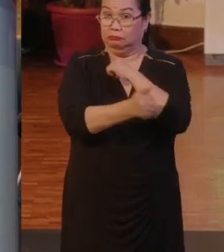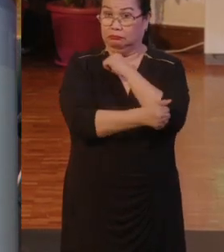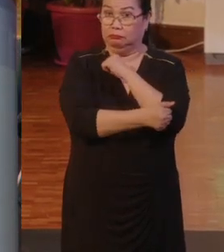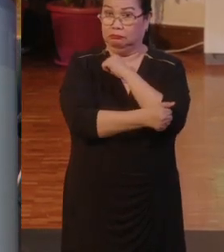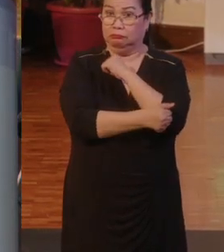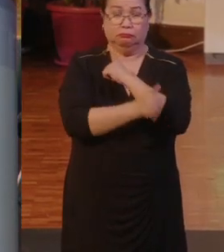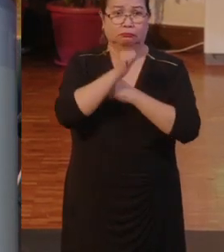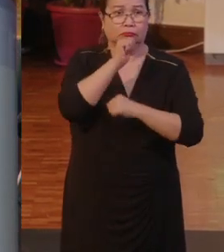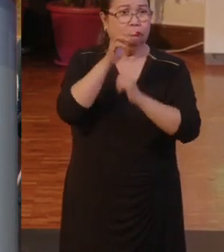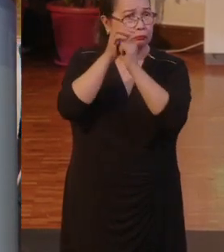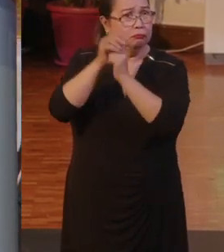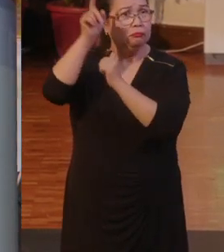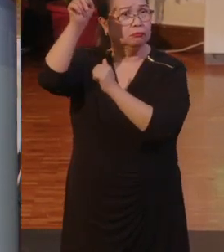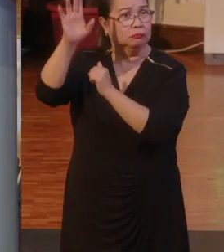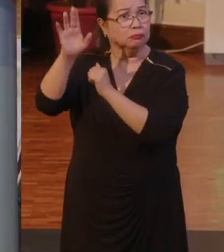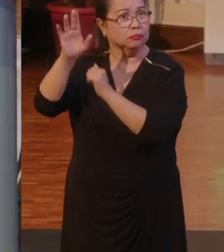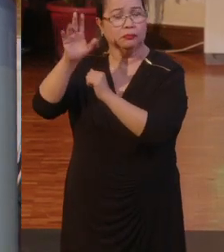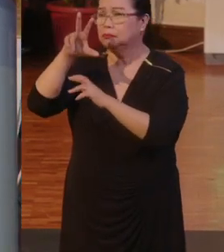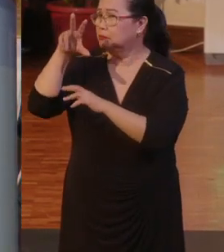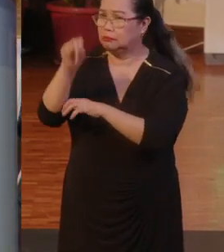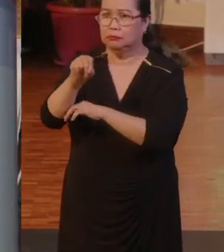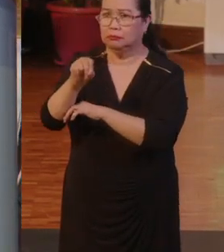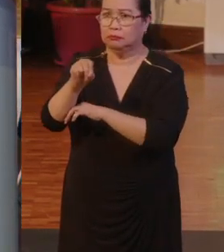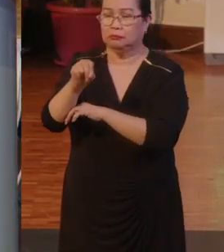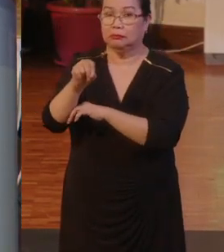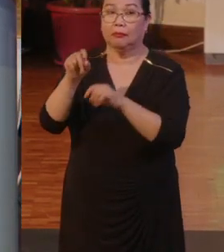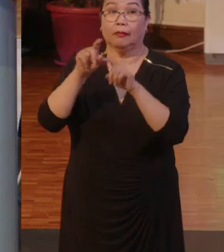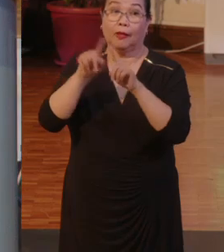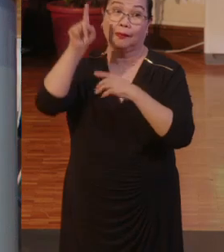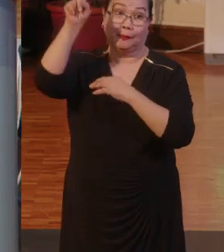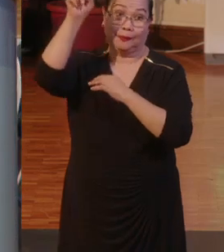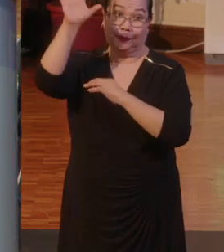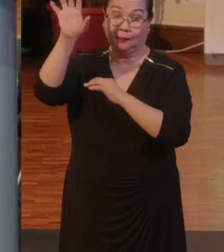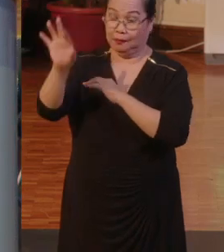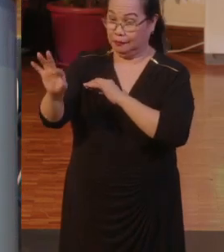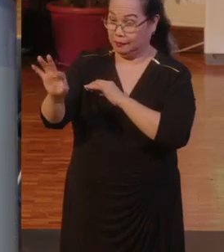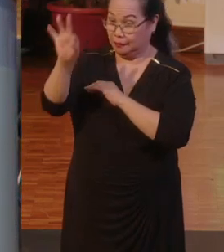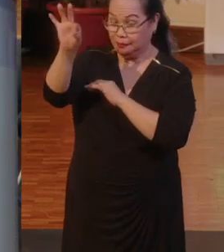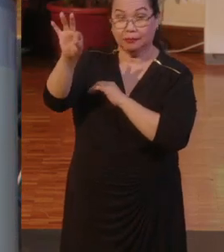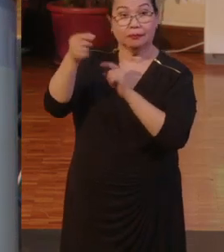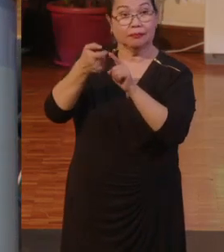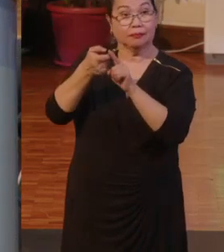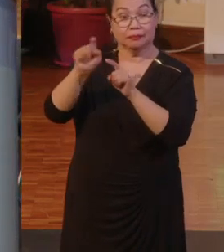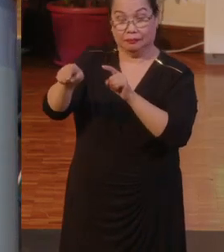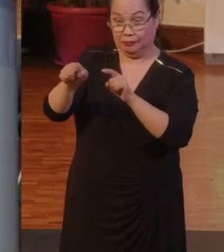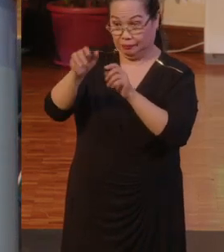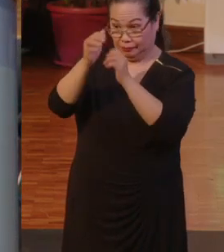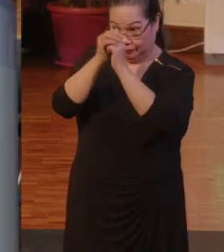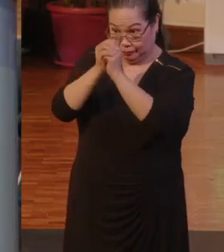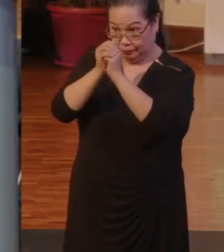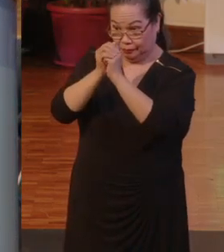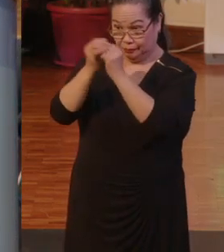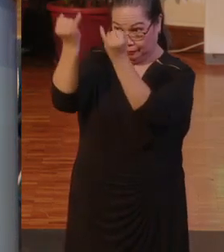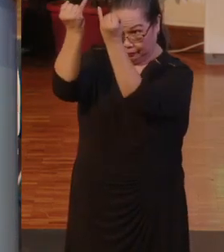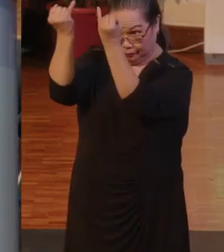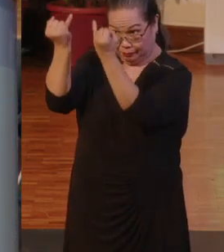sumasamba sa tunay na buhay na Diyos. Ngunit tinawag siya magmula sa kanyang pagsamba sa